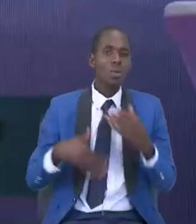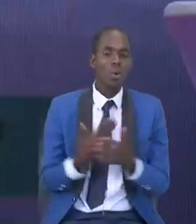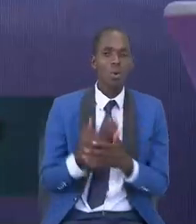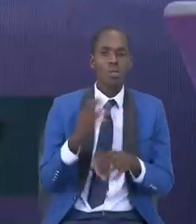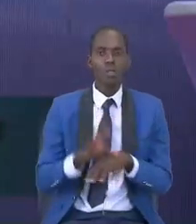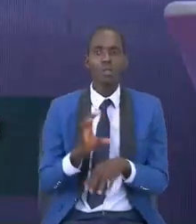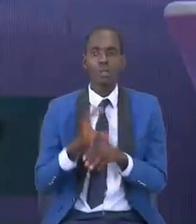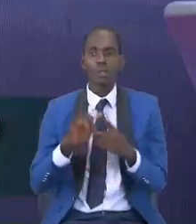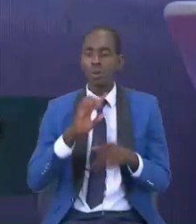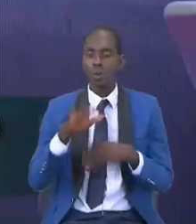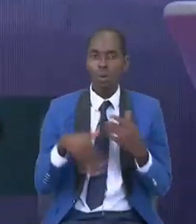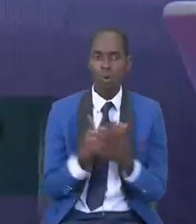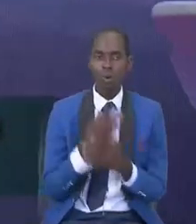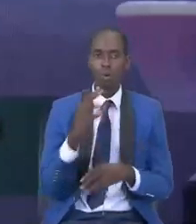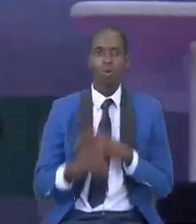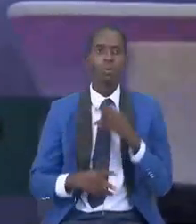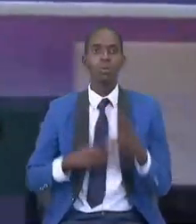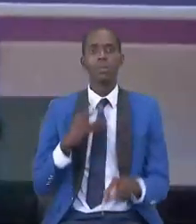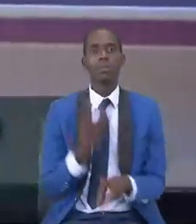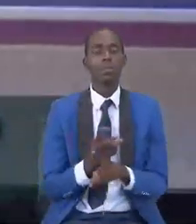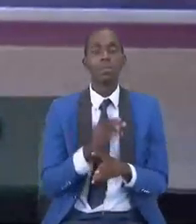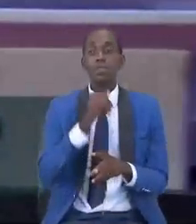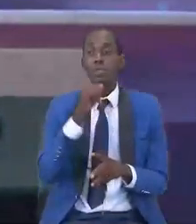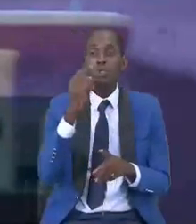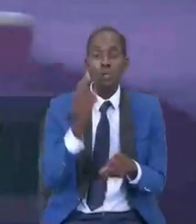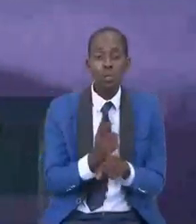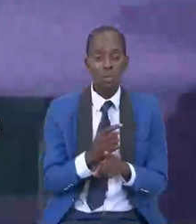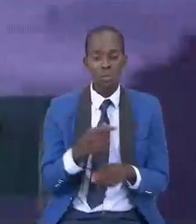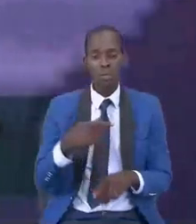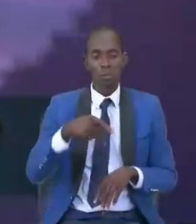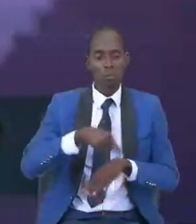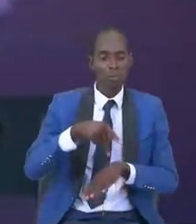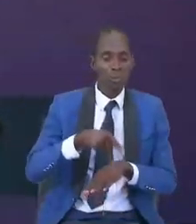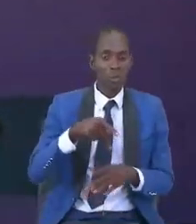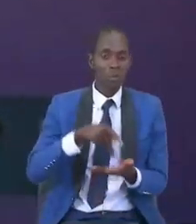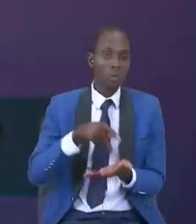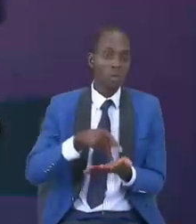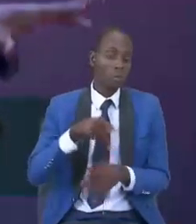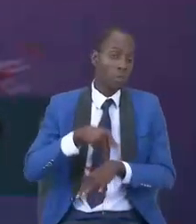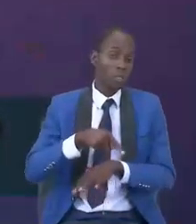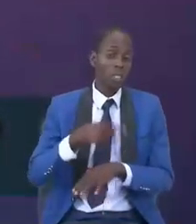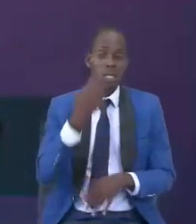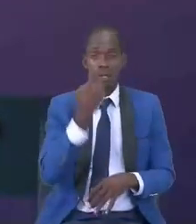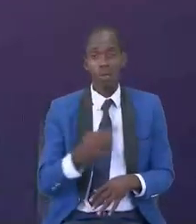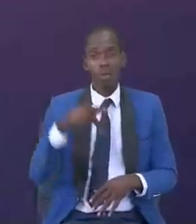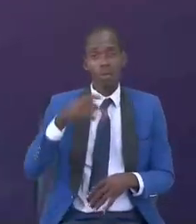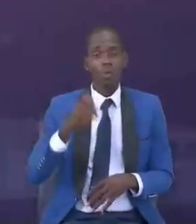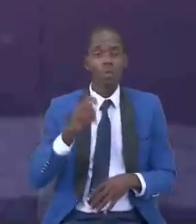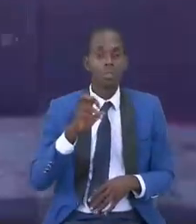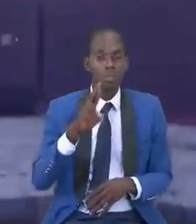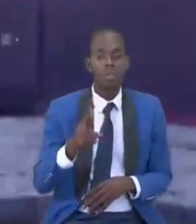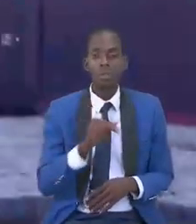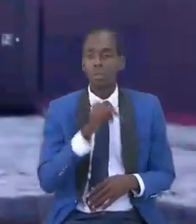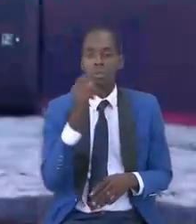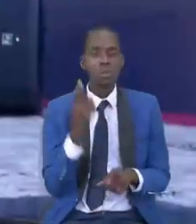l'Église avec le message au monde. Ce n'est pas Pierre seul. Enseignez toutes les nations,